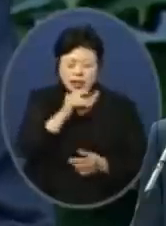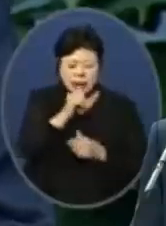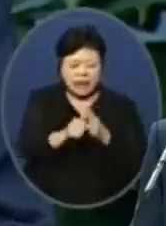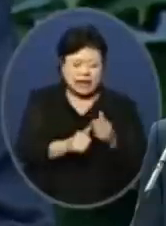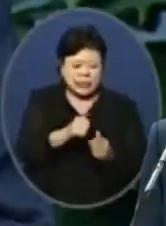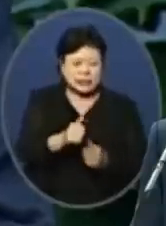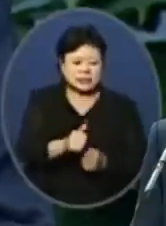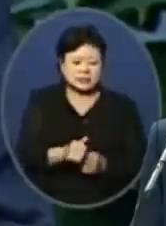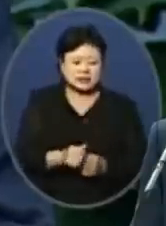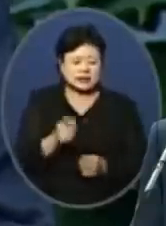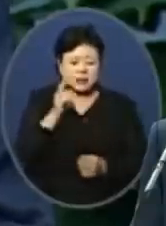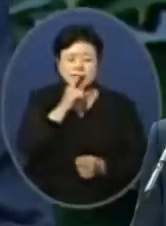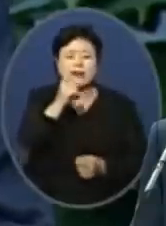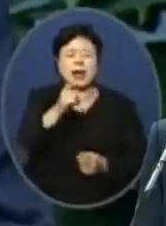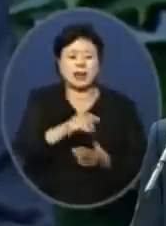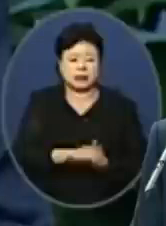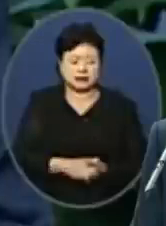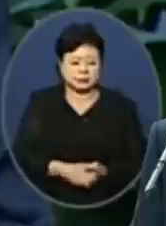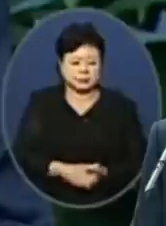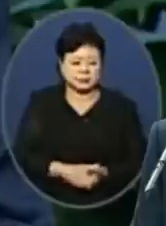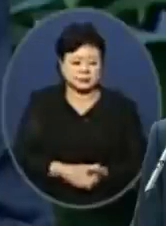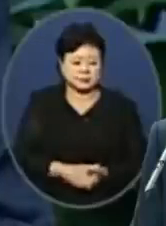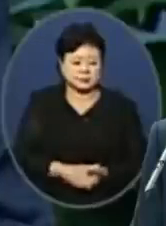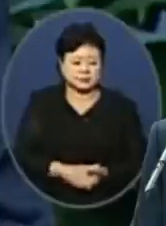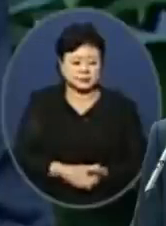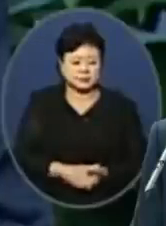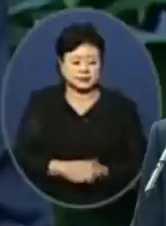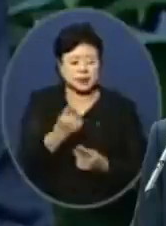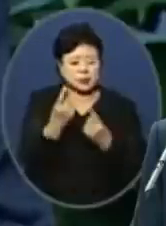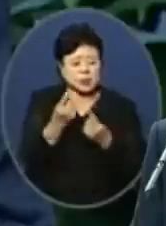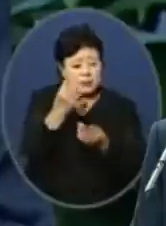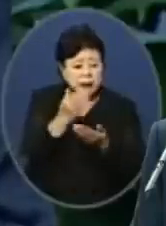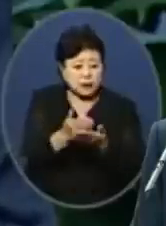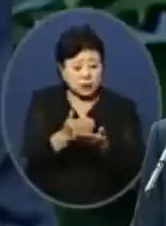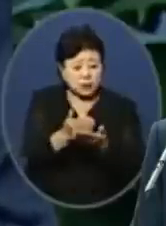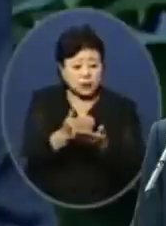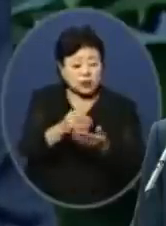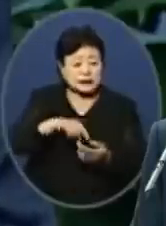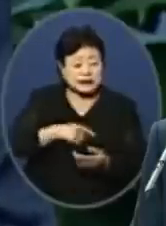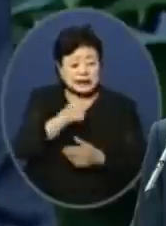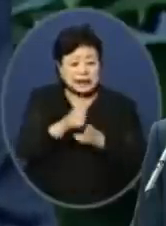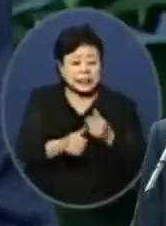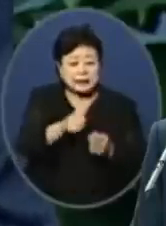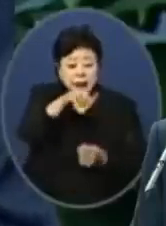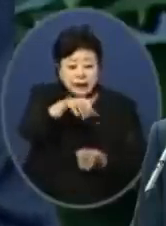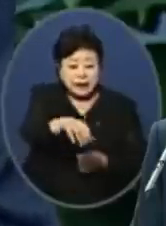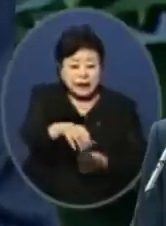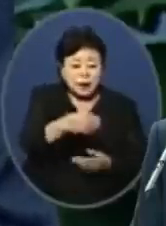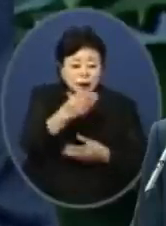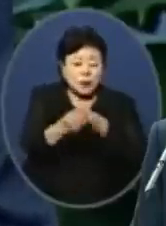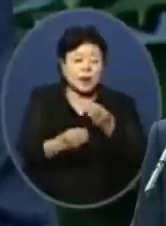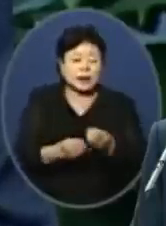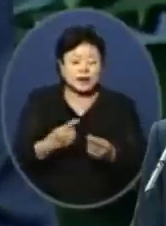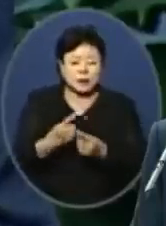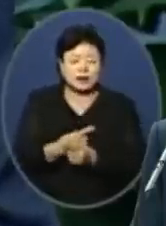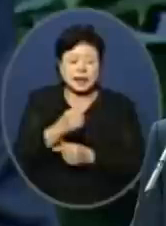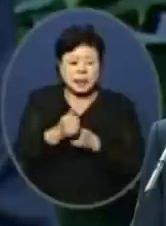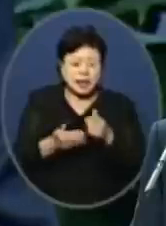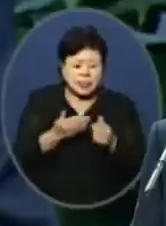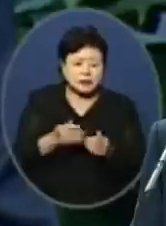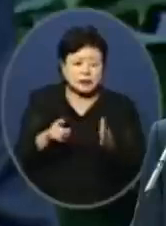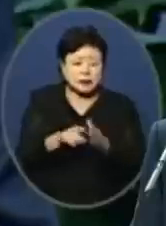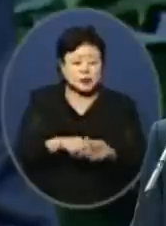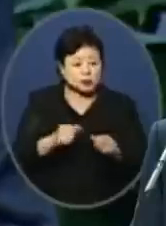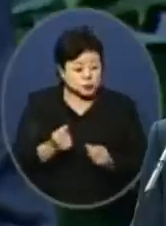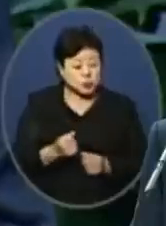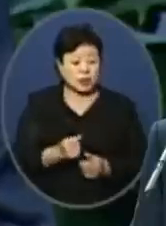네가 못하다고 말씀하는 것입니다. 비교하지 말고 자기는 하나님 앞에 회개하고 깨어졌으면 하나님 믿고